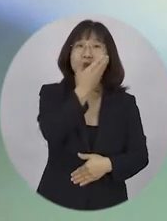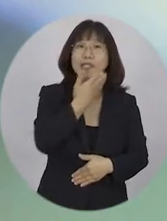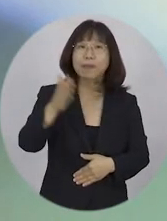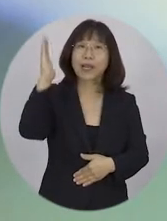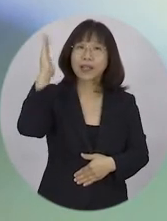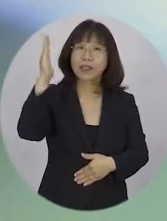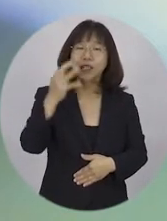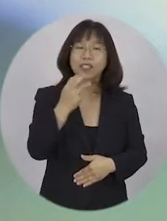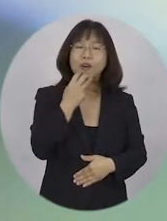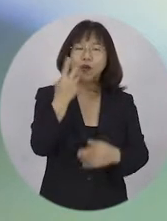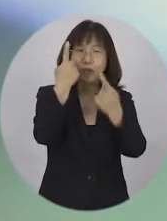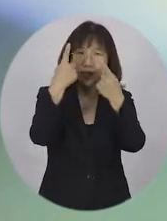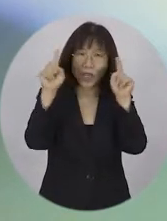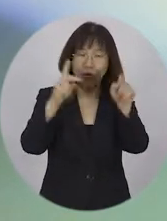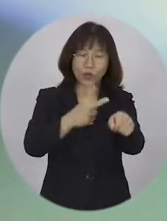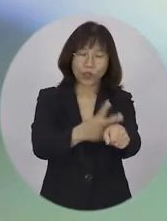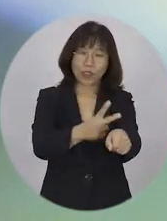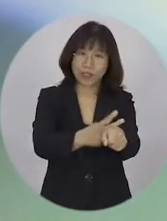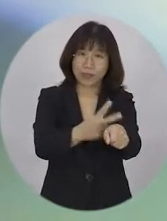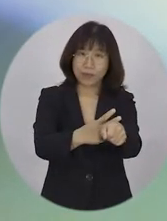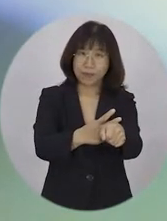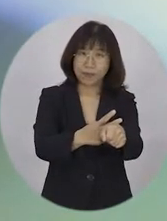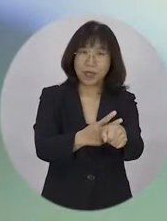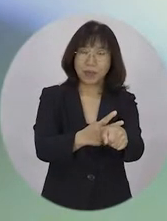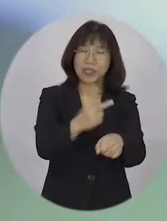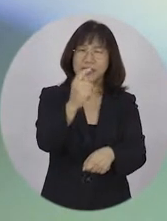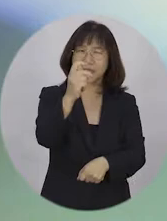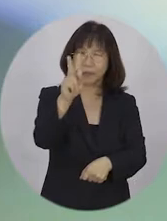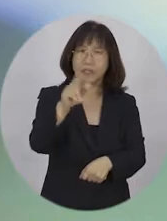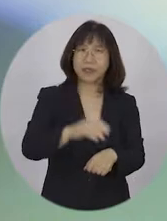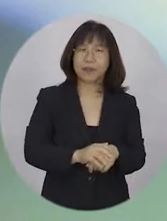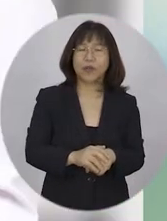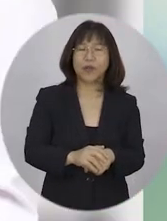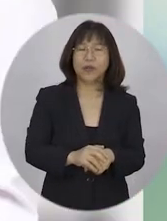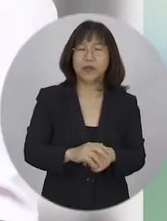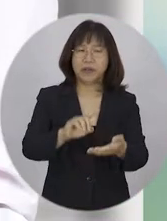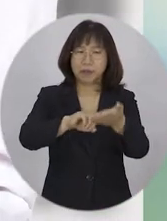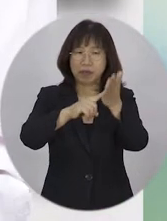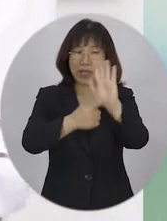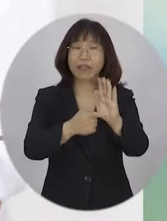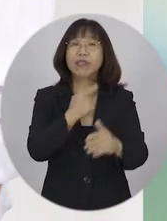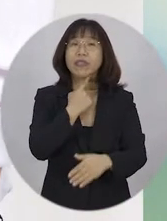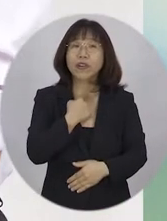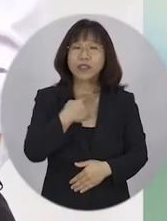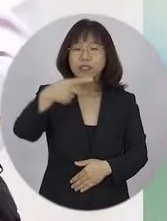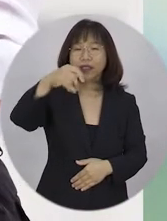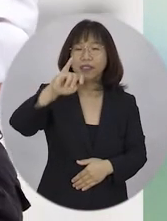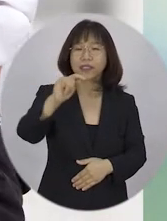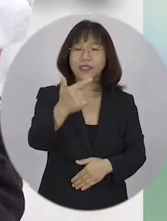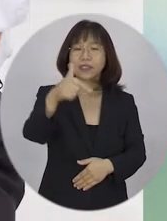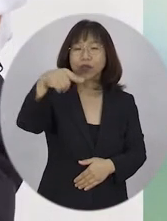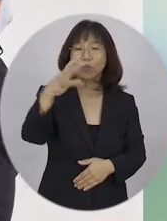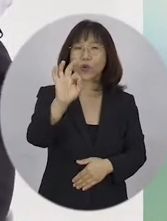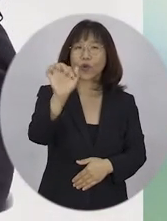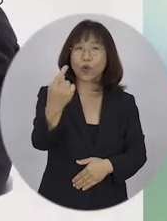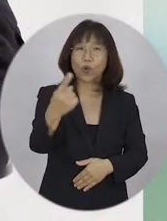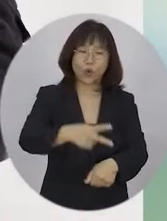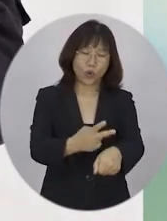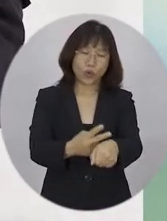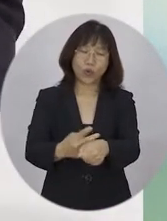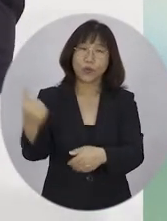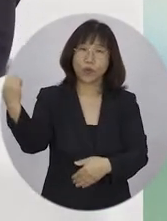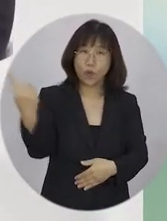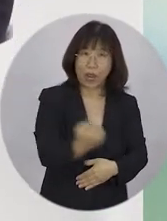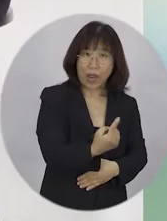지식 비타민 강좌에 있는 서울대학교 교육학과 교수이자 tvN 뉴키즈 온더블록에 출연하기도 한 신종호 교수가